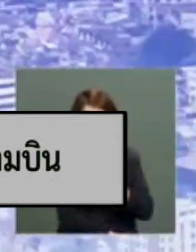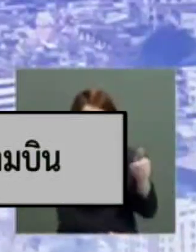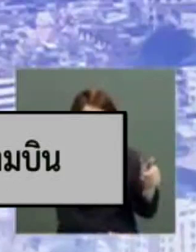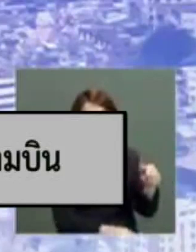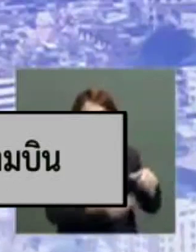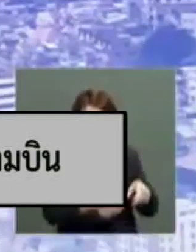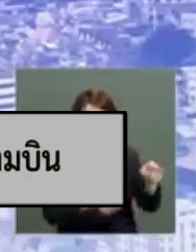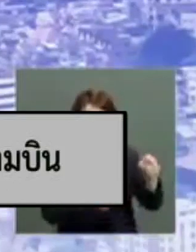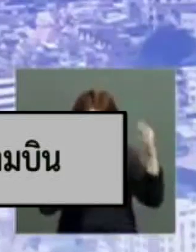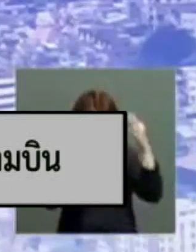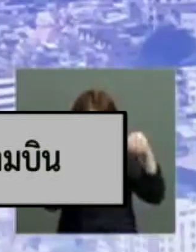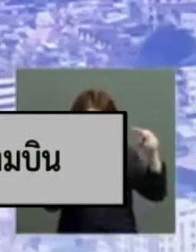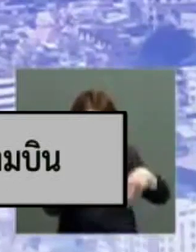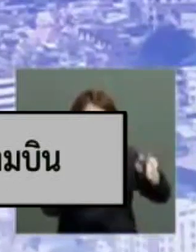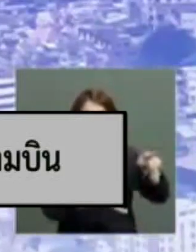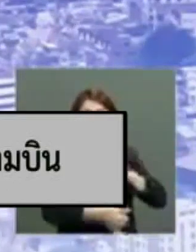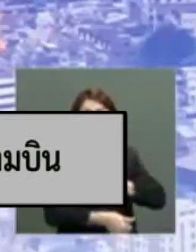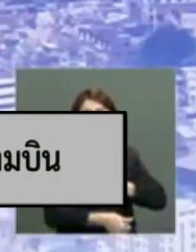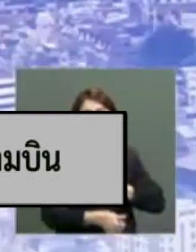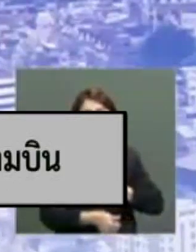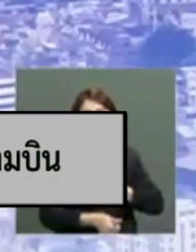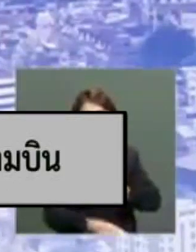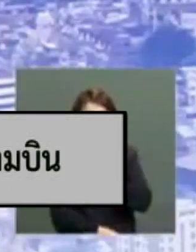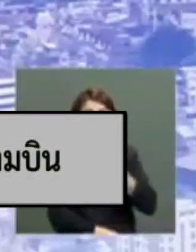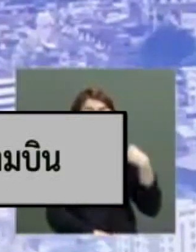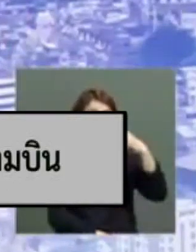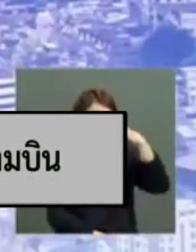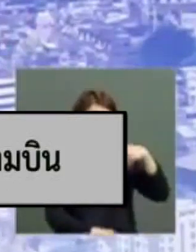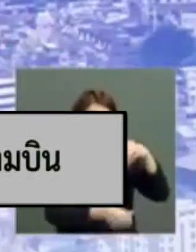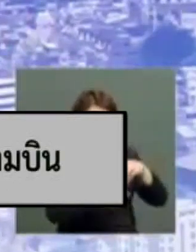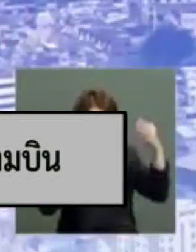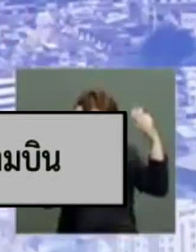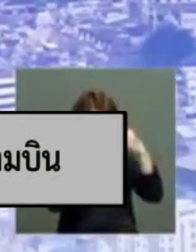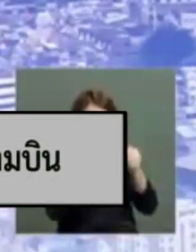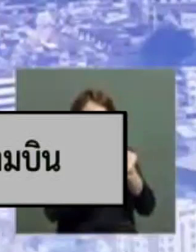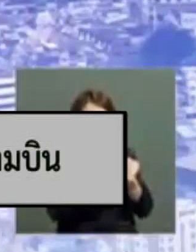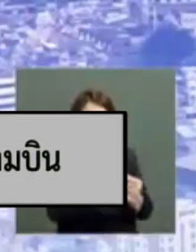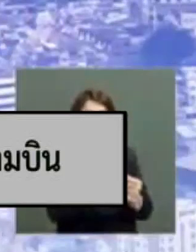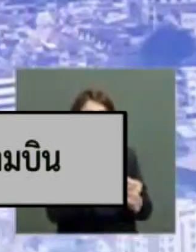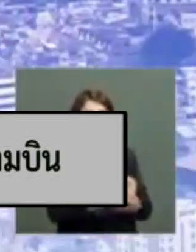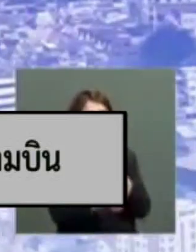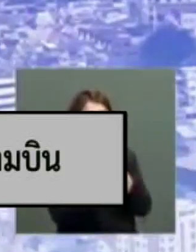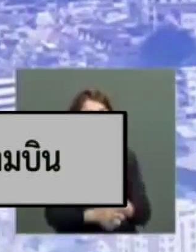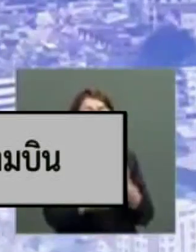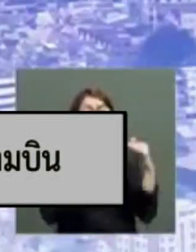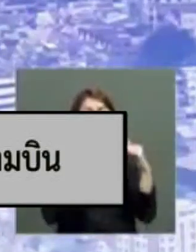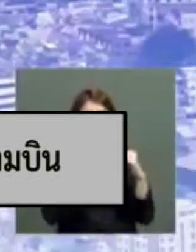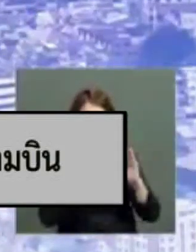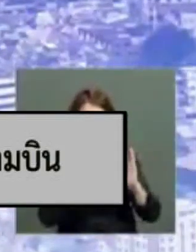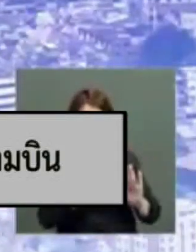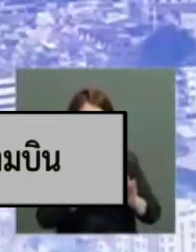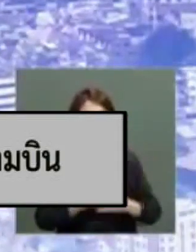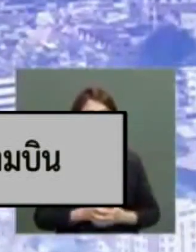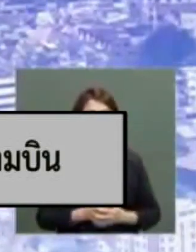ศอินโดนีเซียนะครับซึ่งเดี๋ยวทางสถานทูตก็จะเข้าไปช่วยกันดูแลตรงนู้นด้วยท่านมีสิทธิ์อะไรต่างๆของท่านก็ใช้สิทธิ์ของการ